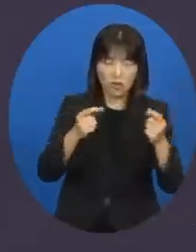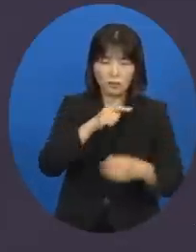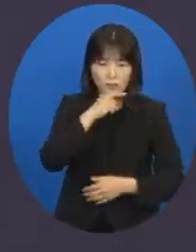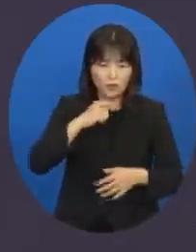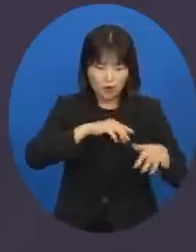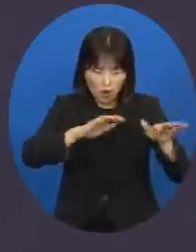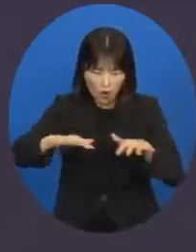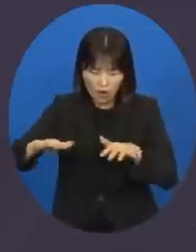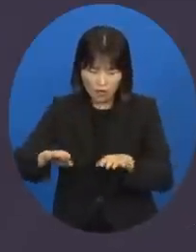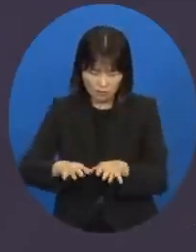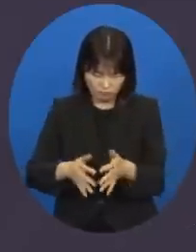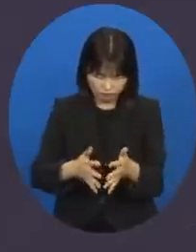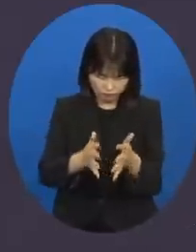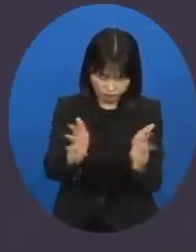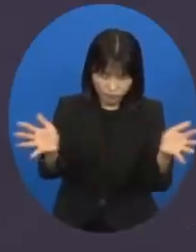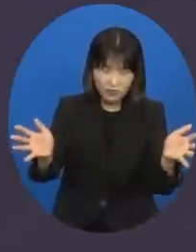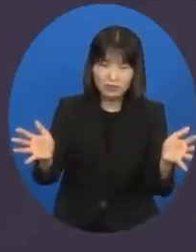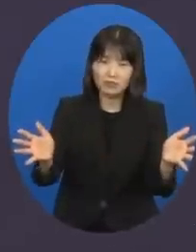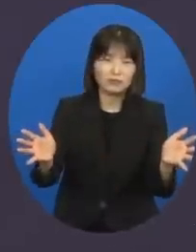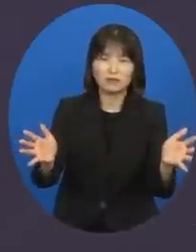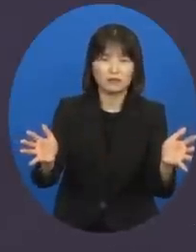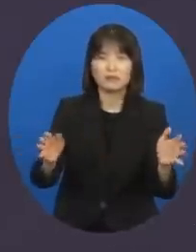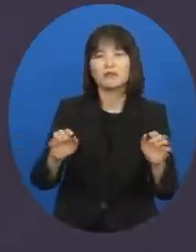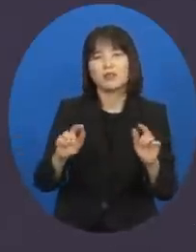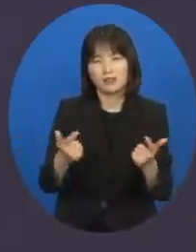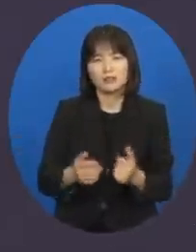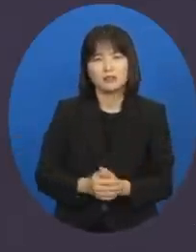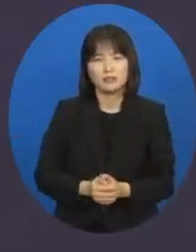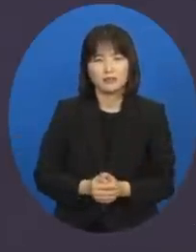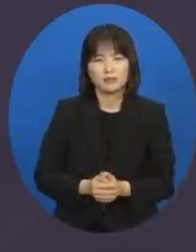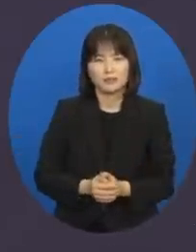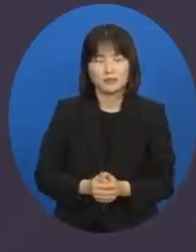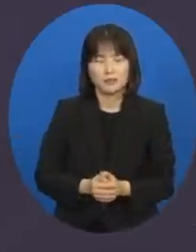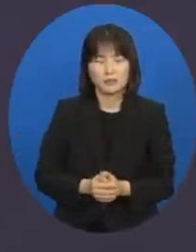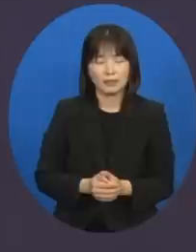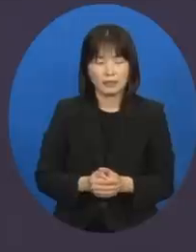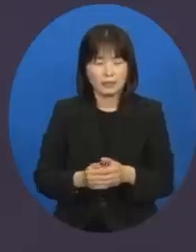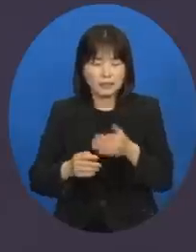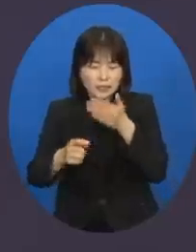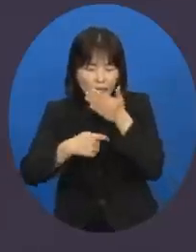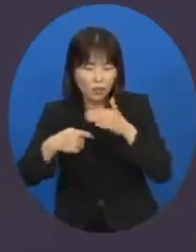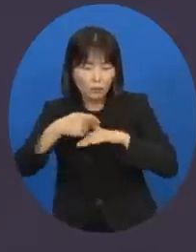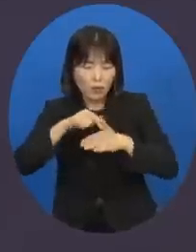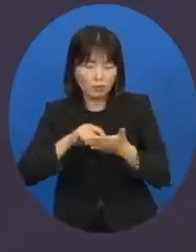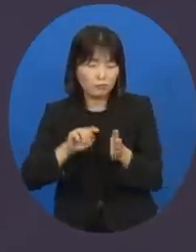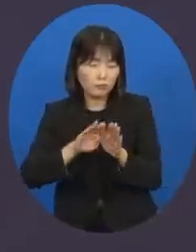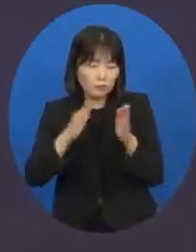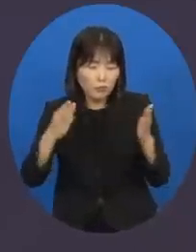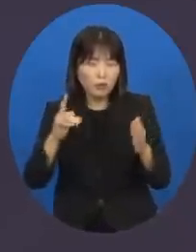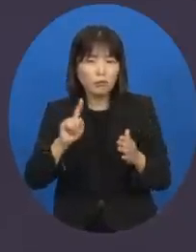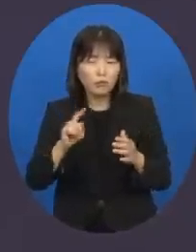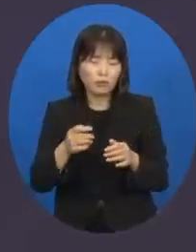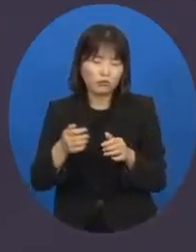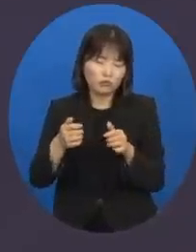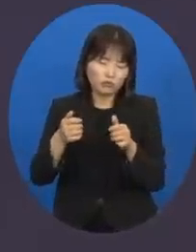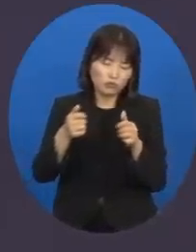강도의 마음이 열린 게 아니었습니다. 그의 마음을 연 것은요 죽어가는 그리스도,